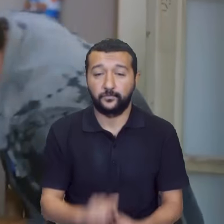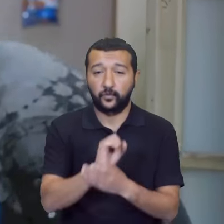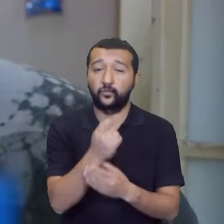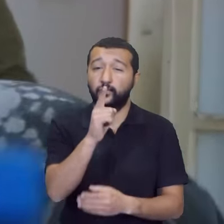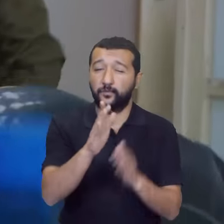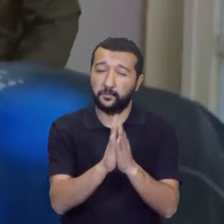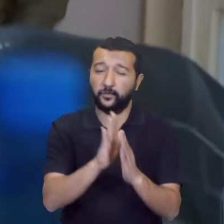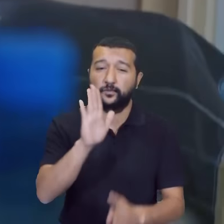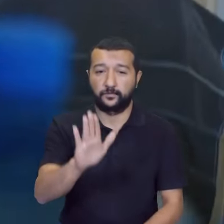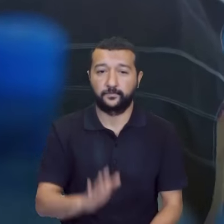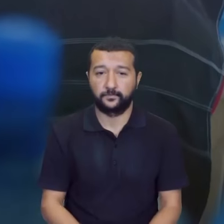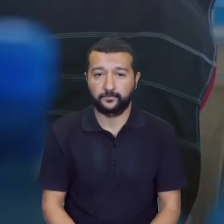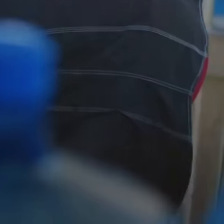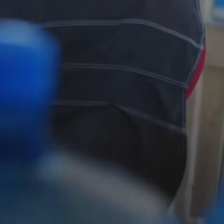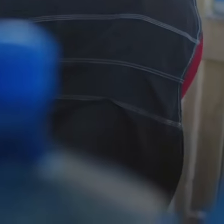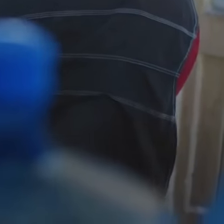Usta pardon.